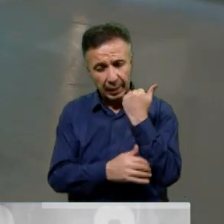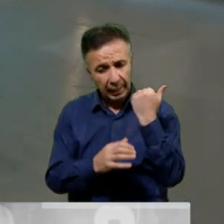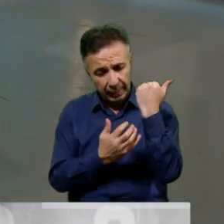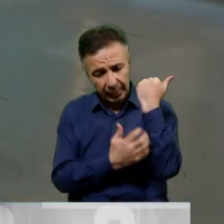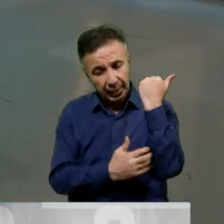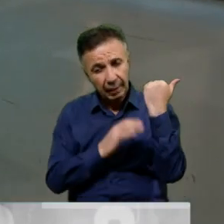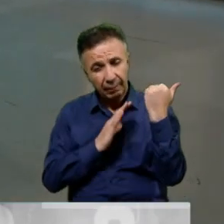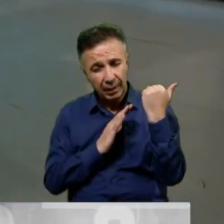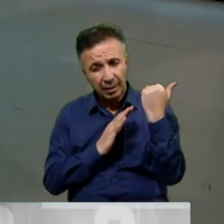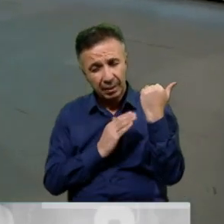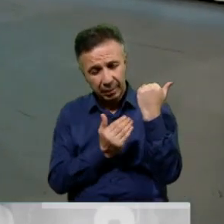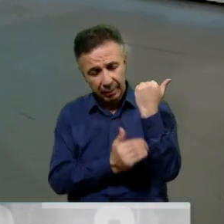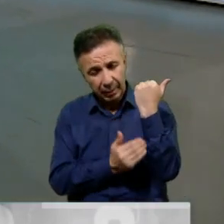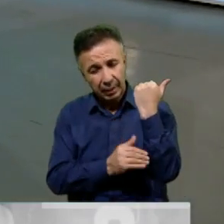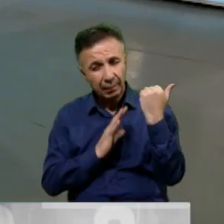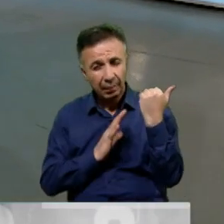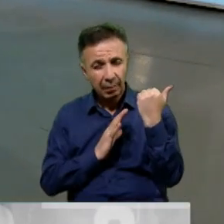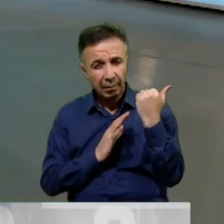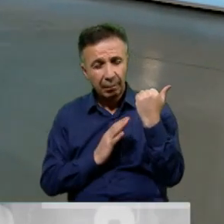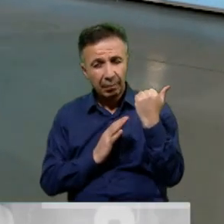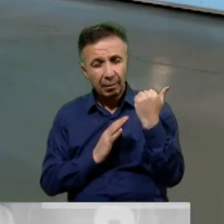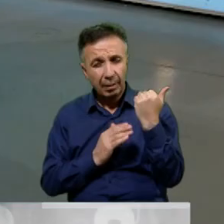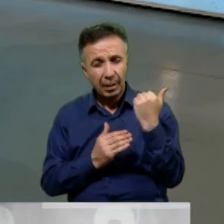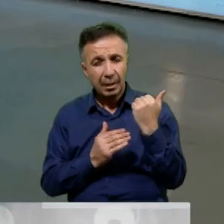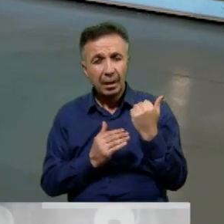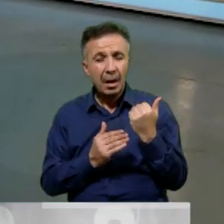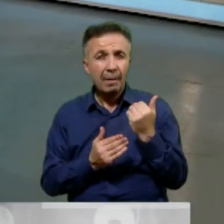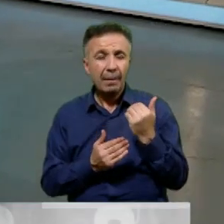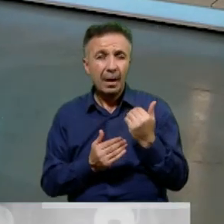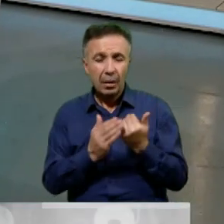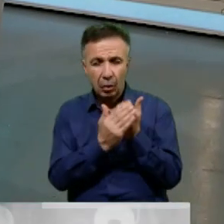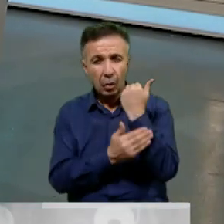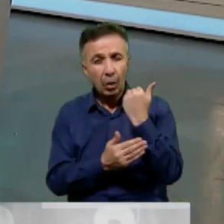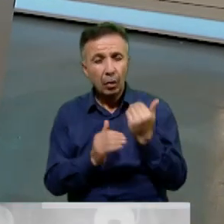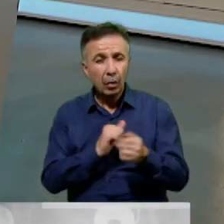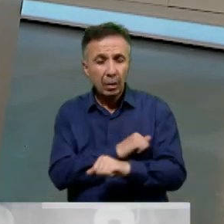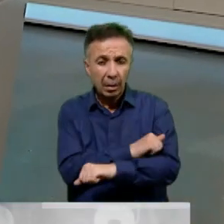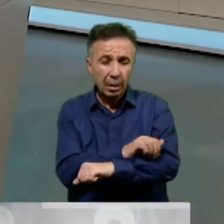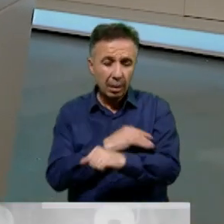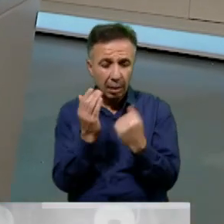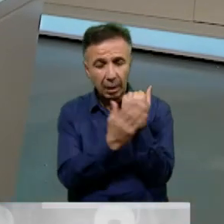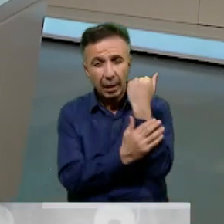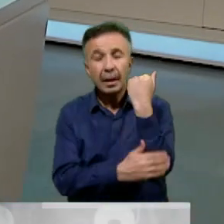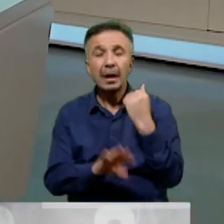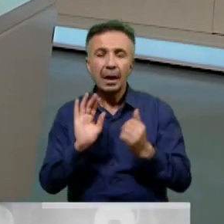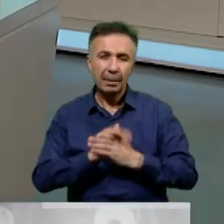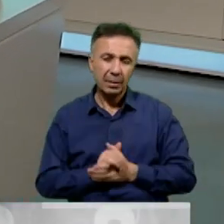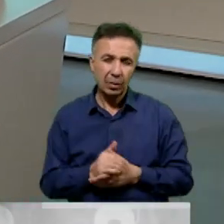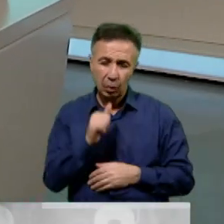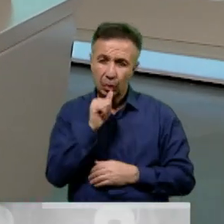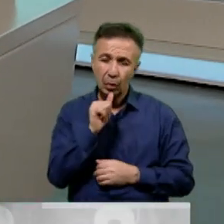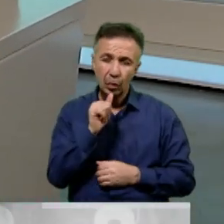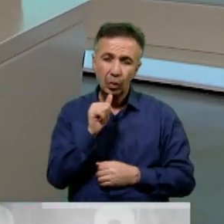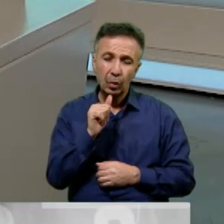var. Buna benzer durum. Yani suyun değmemesi gerekiyor ve bu